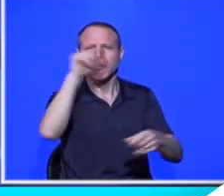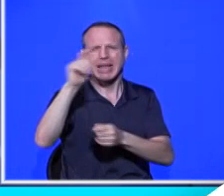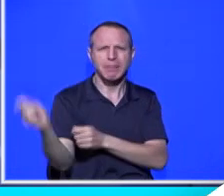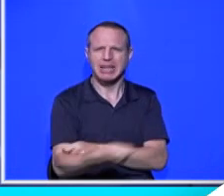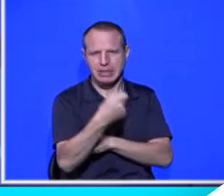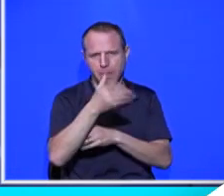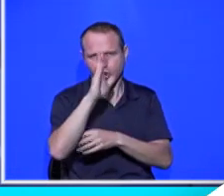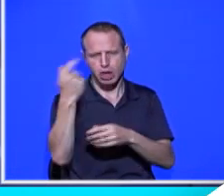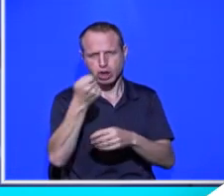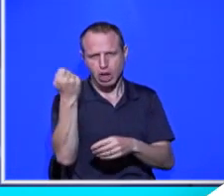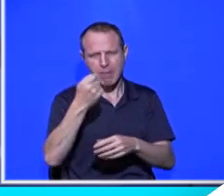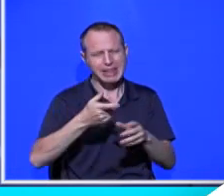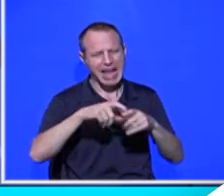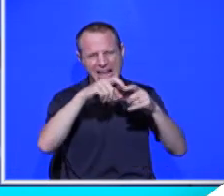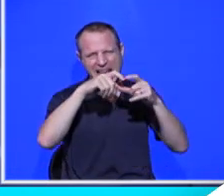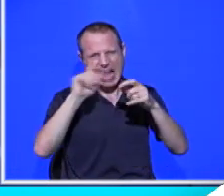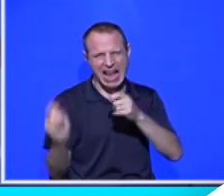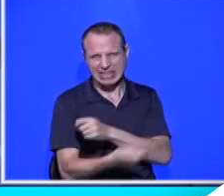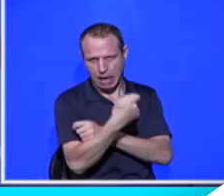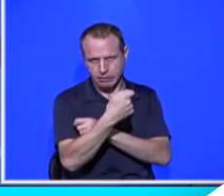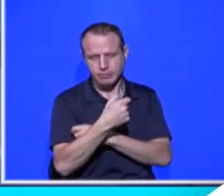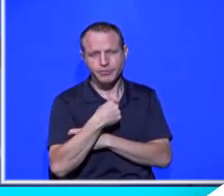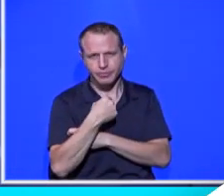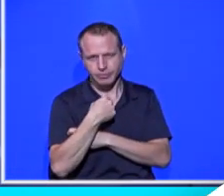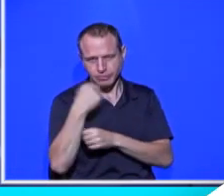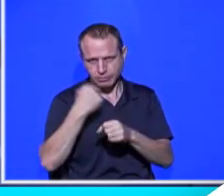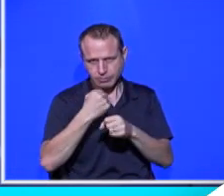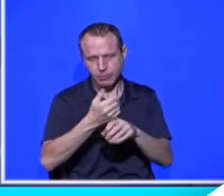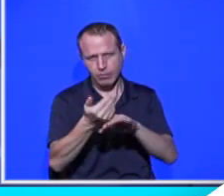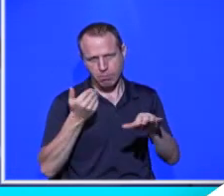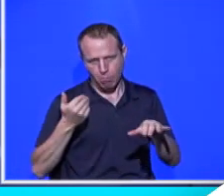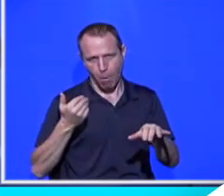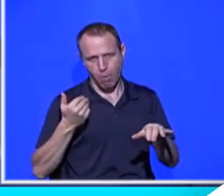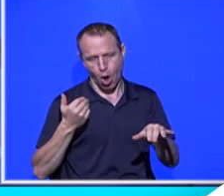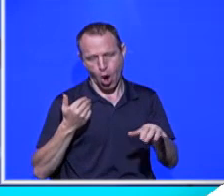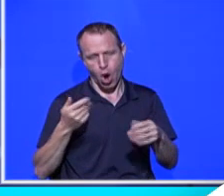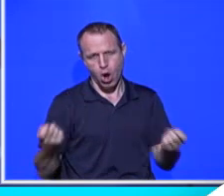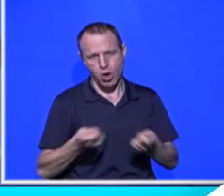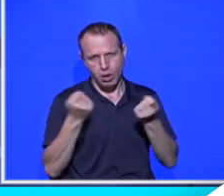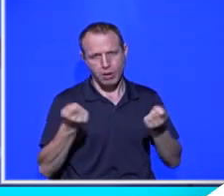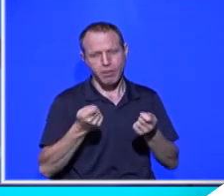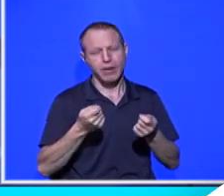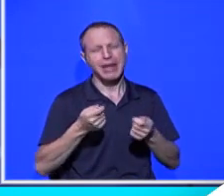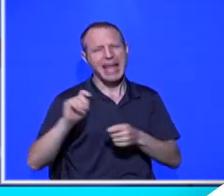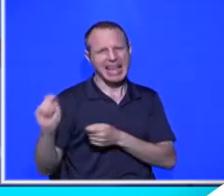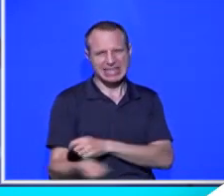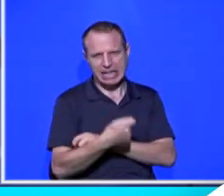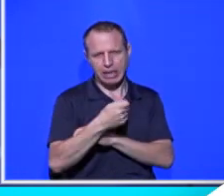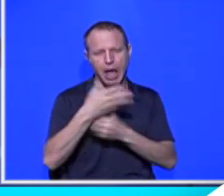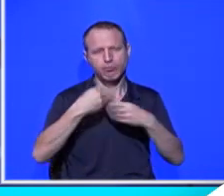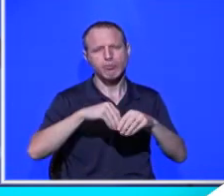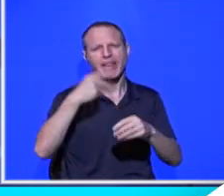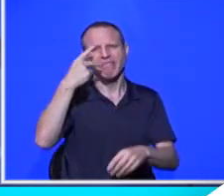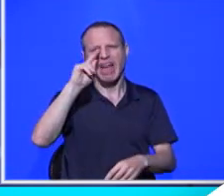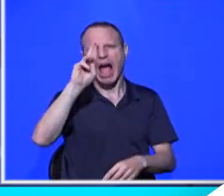שהגיעו במוצאי שבת לקיסריה, וכאן אני, נעשה כאן פרומו לזה, אפרופו קיסריה ומשפחת פרקש, אז